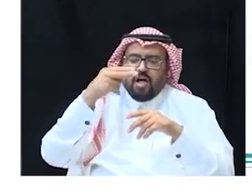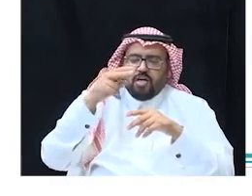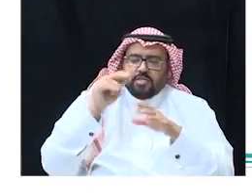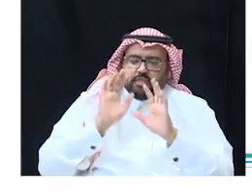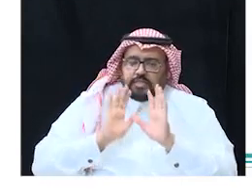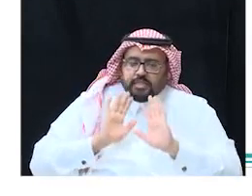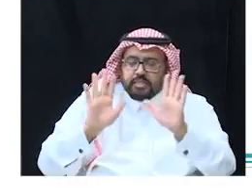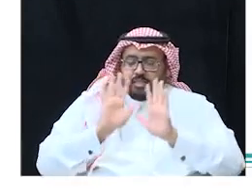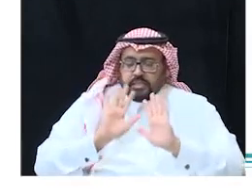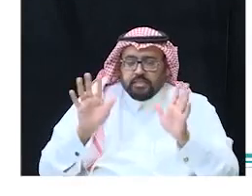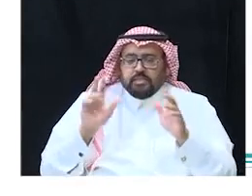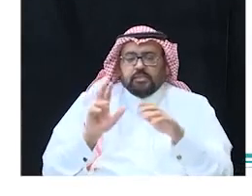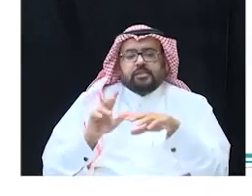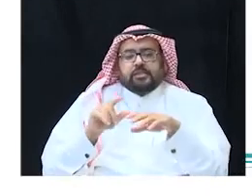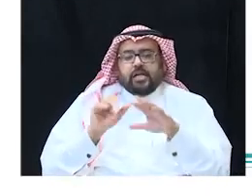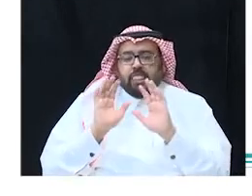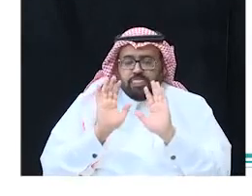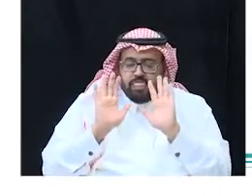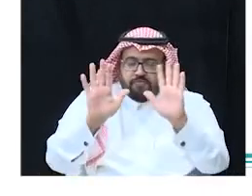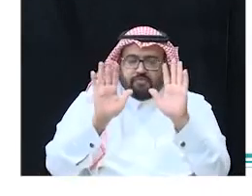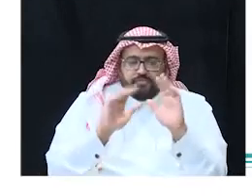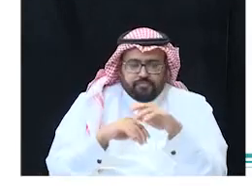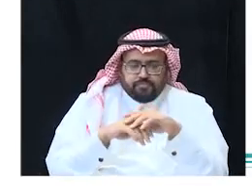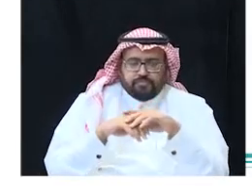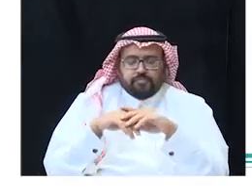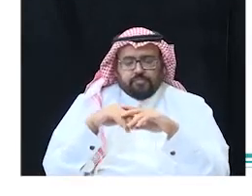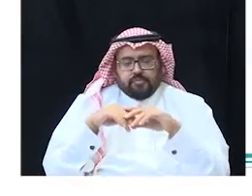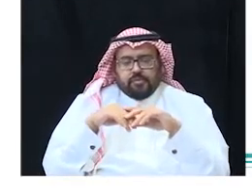أم السحب أم الدفع؟ هيا أبطال،